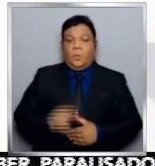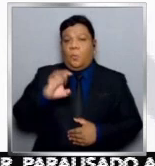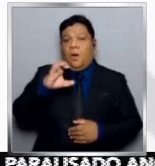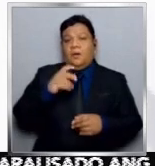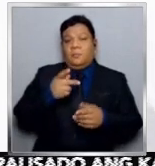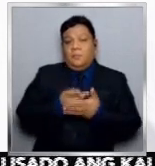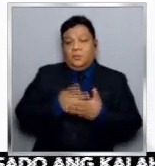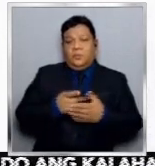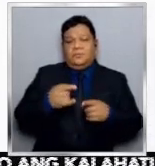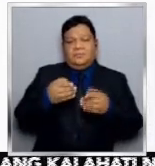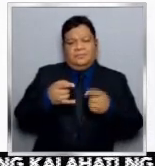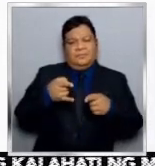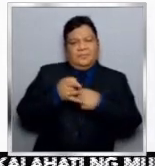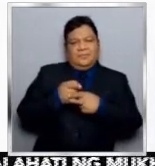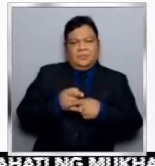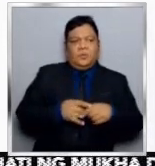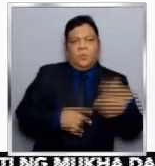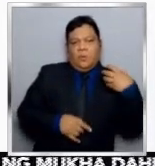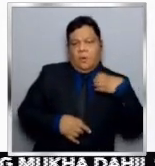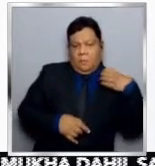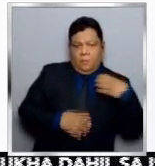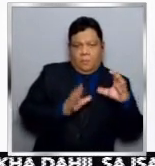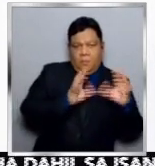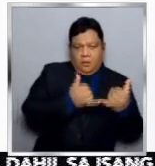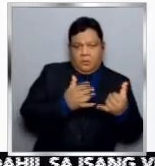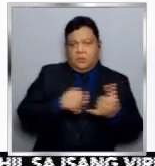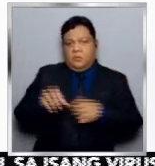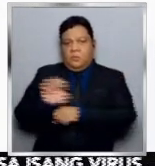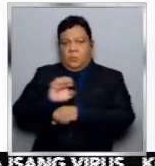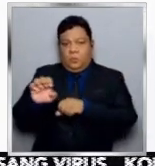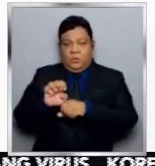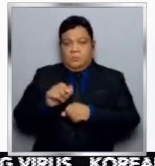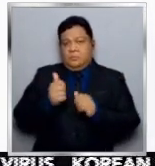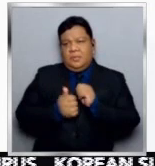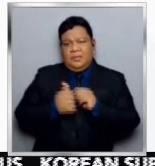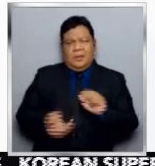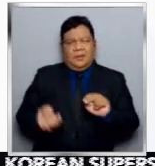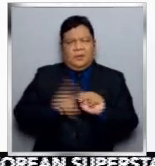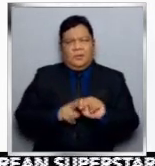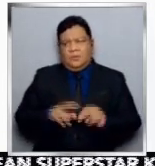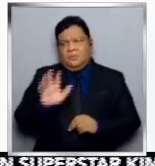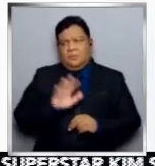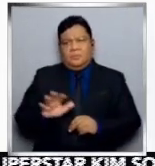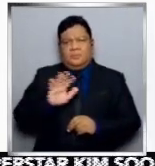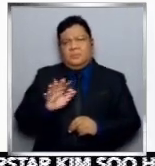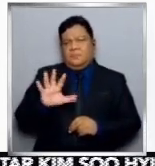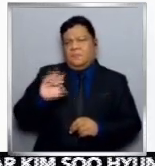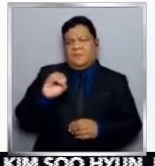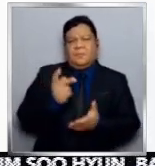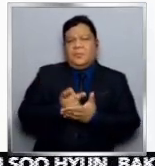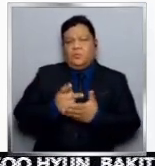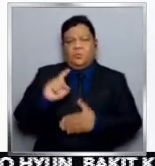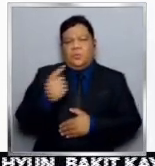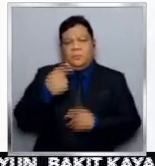and the employee, 50-50 yon. So the additional only above what they have been paying before is 50 pesos a month.